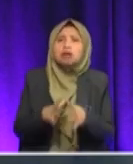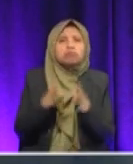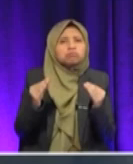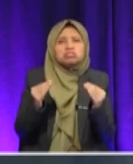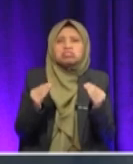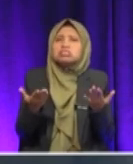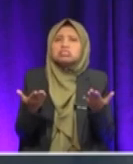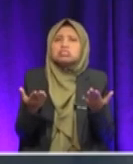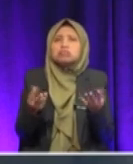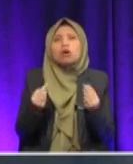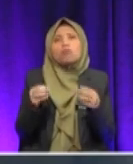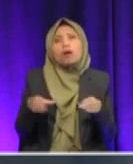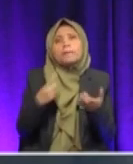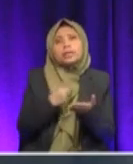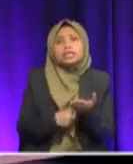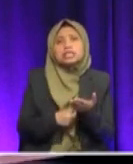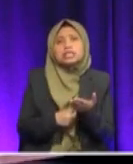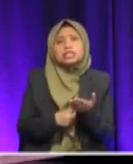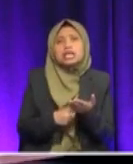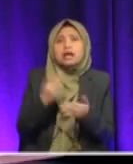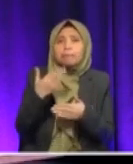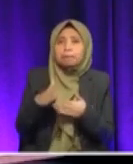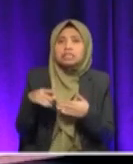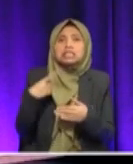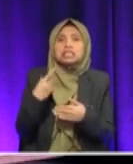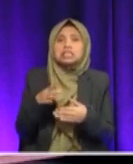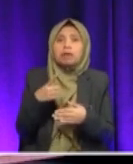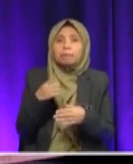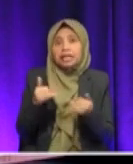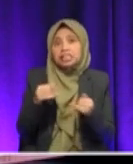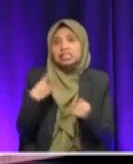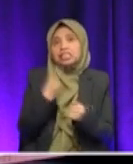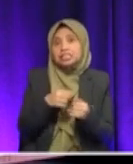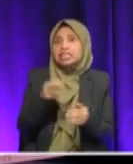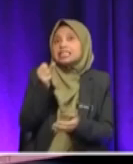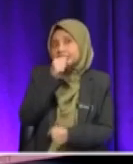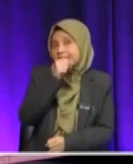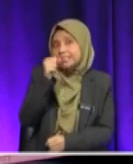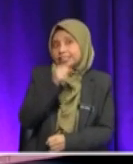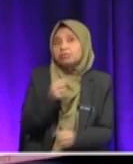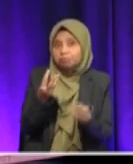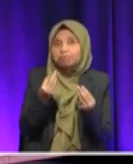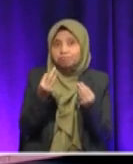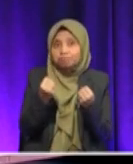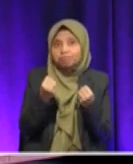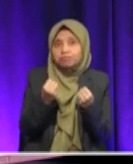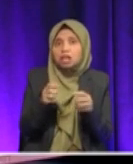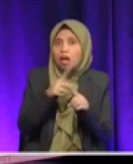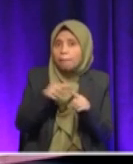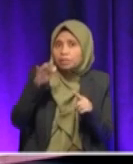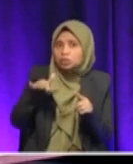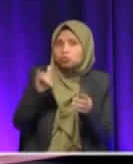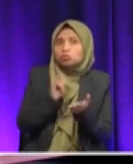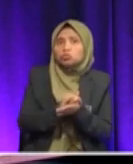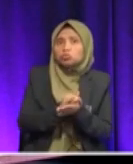hampir semua saya boruto Uh Allah pergi bermain juga ini kena nyanyi Taklim ngajak gue mesti tapi kan sebelum